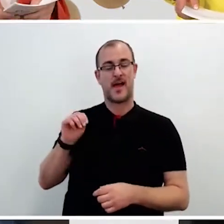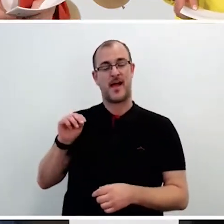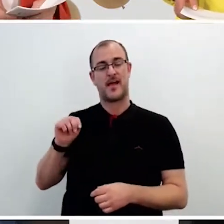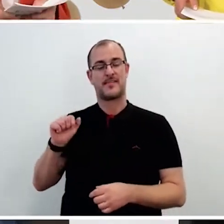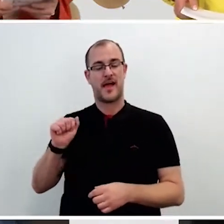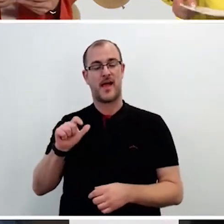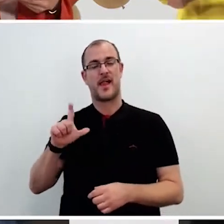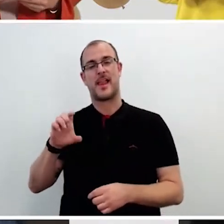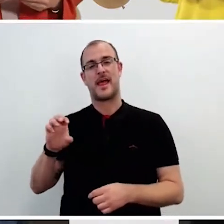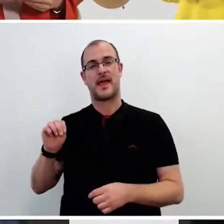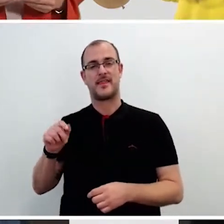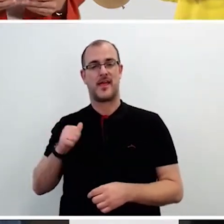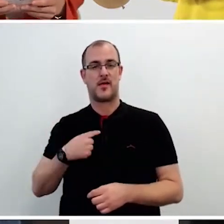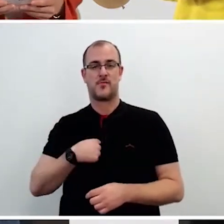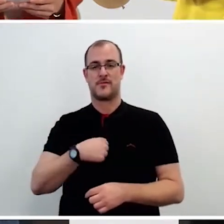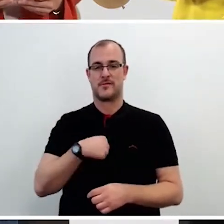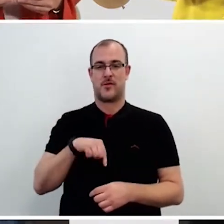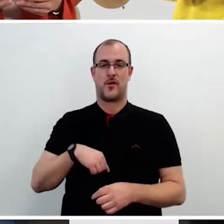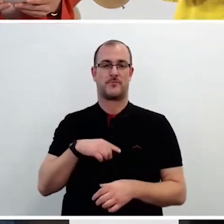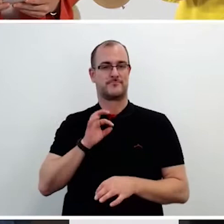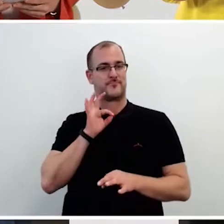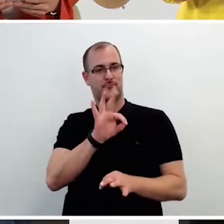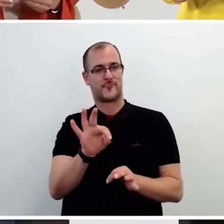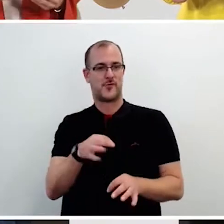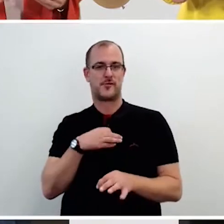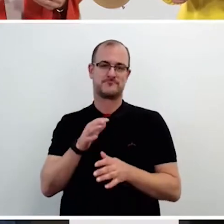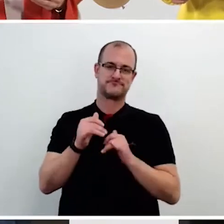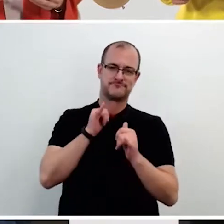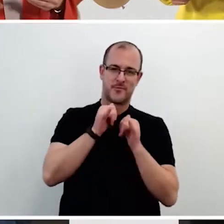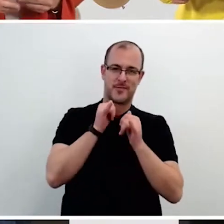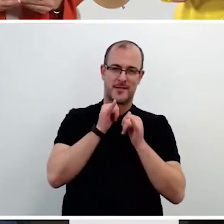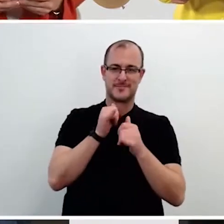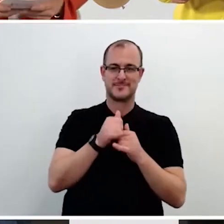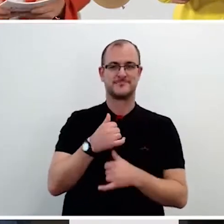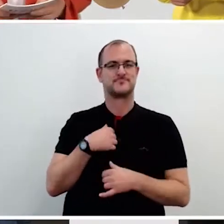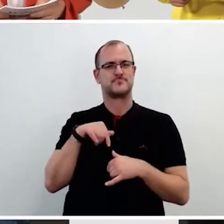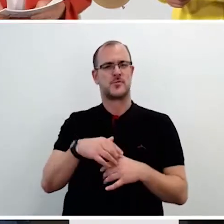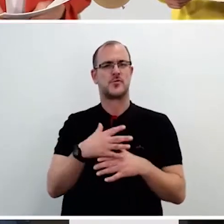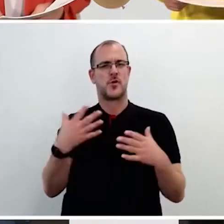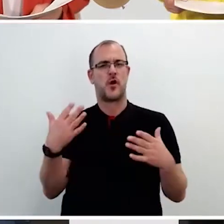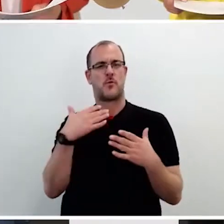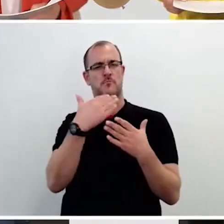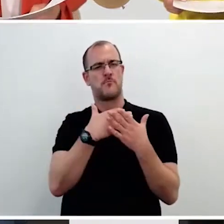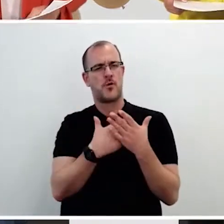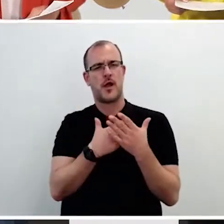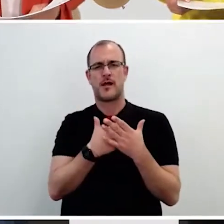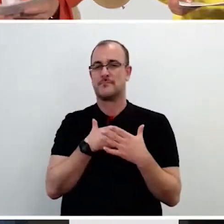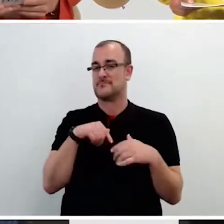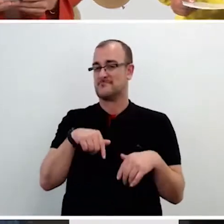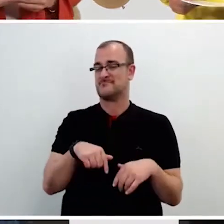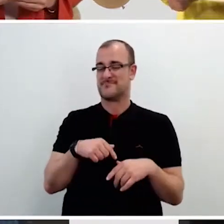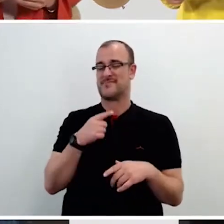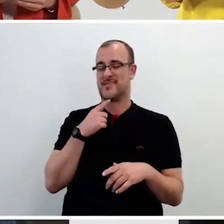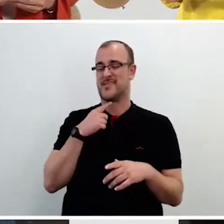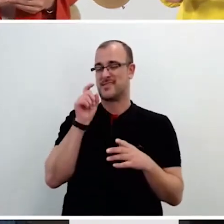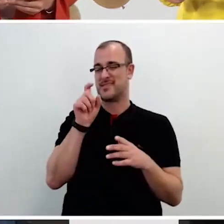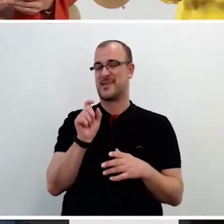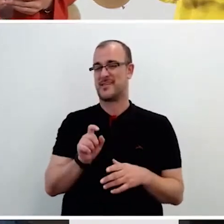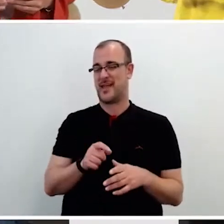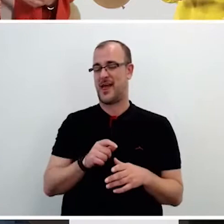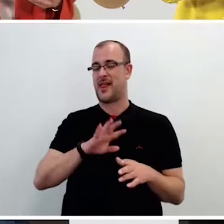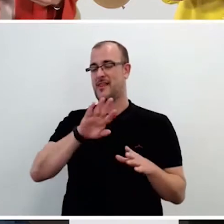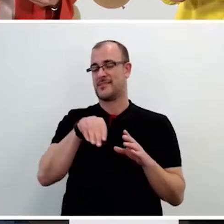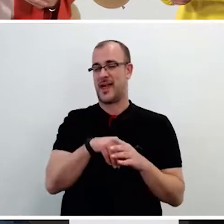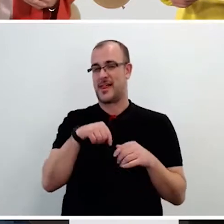heute live durch den Tag und haben ein ganz großes Programm rund um digitale Teilhabe in Deutschland hier auch in diesem